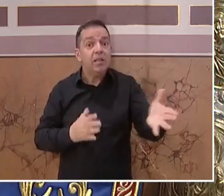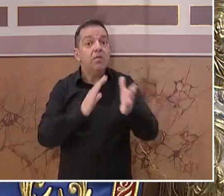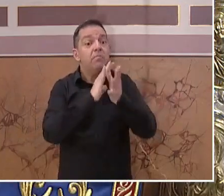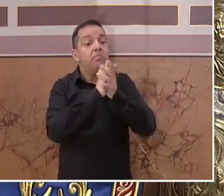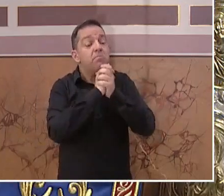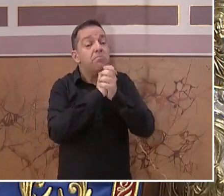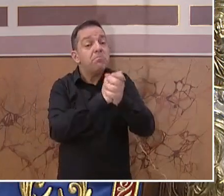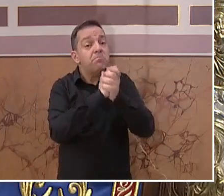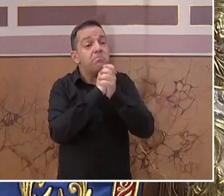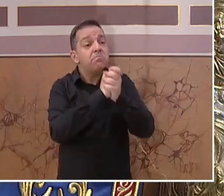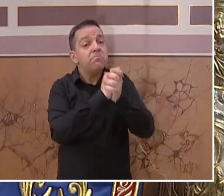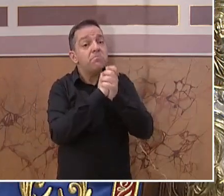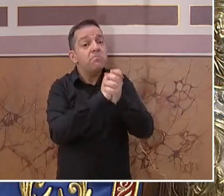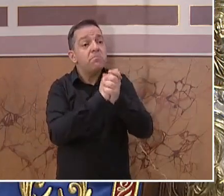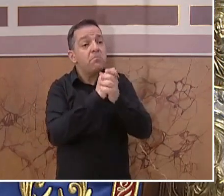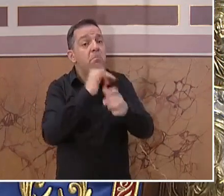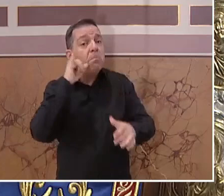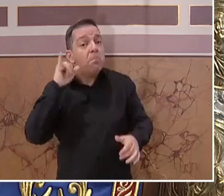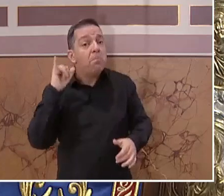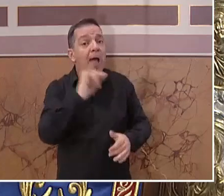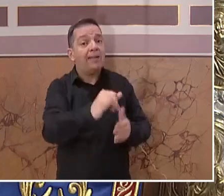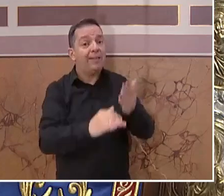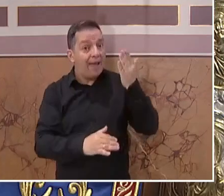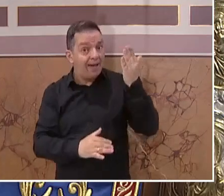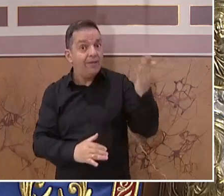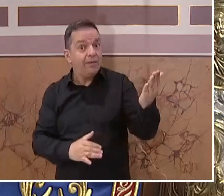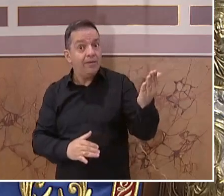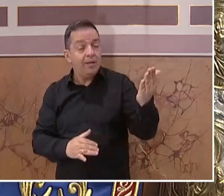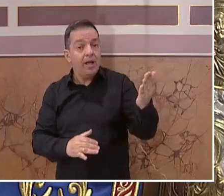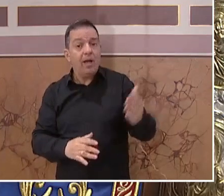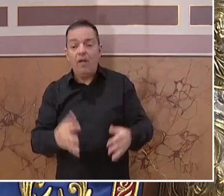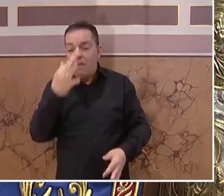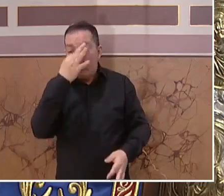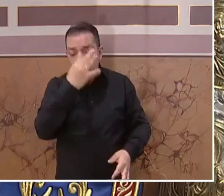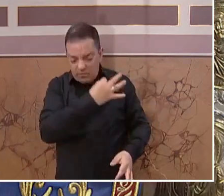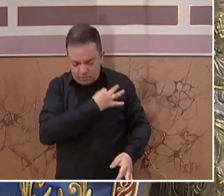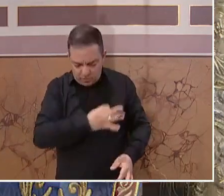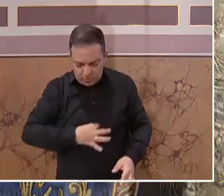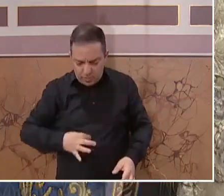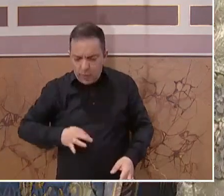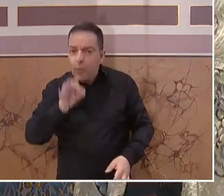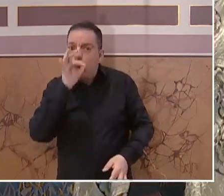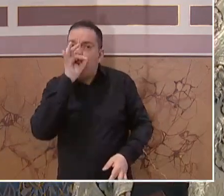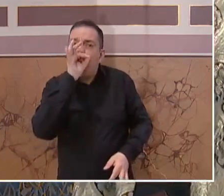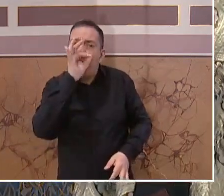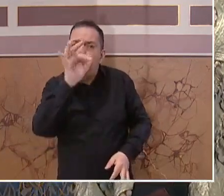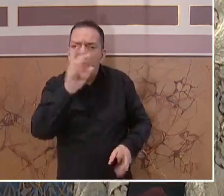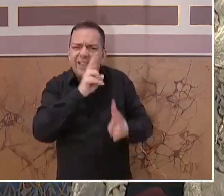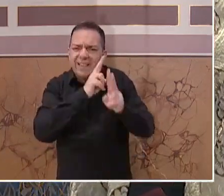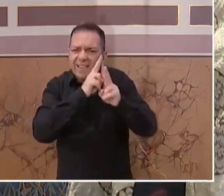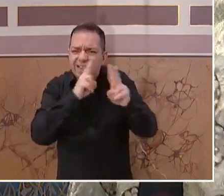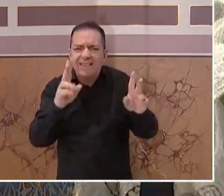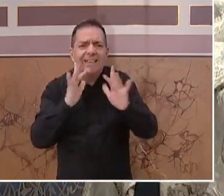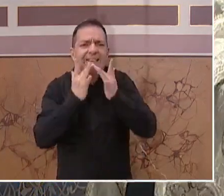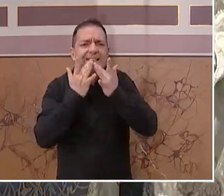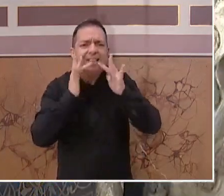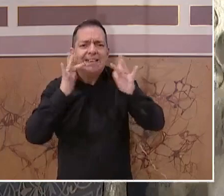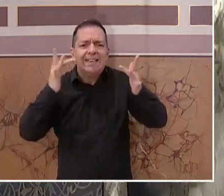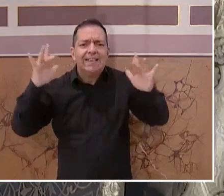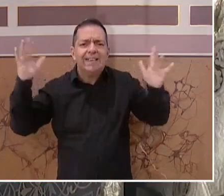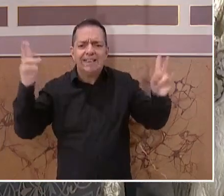αΐ αξίζει να μακαρίζουμε, και παναμόμητον, αυτήν που